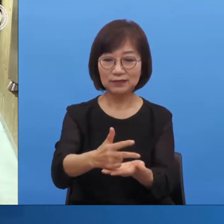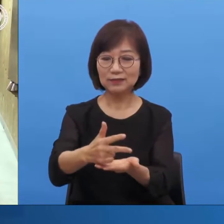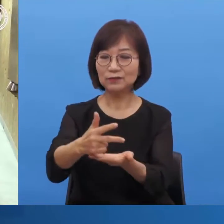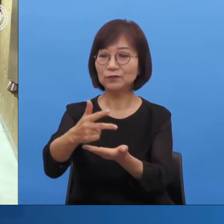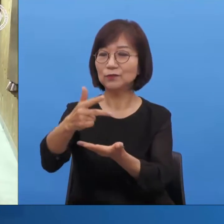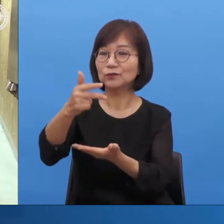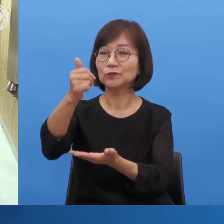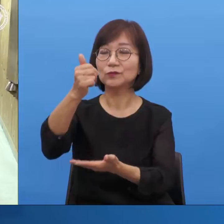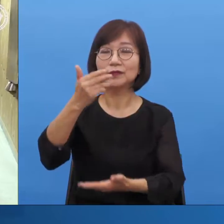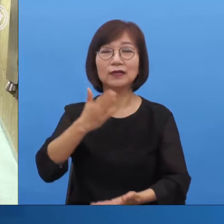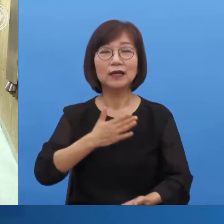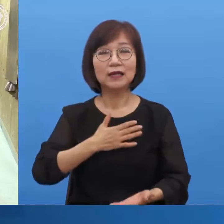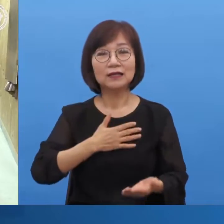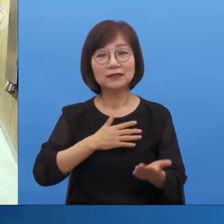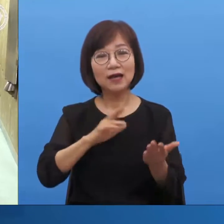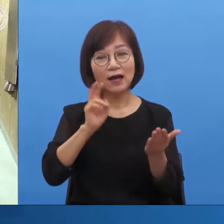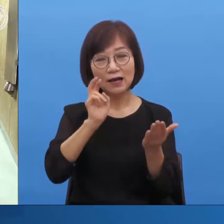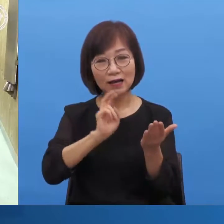계신 주